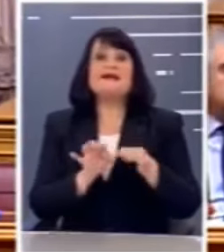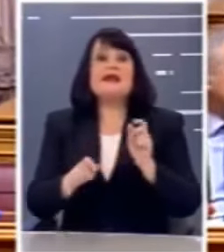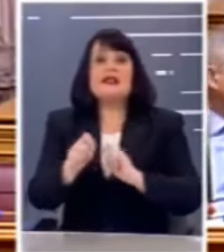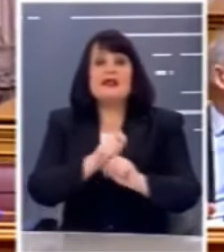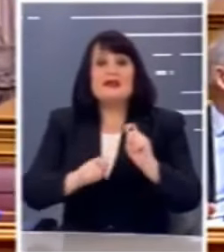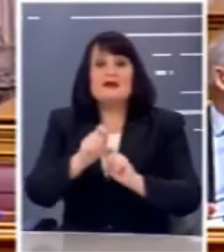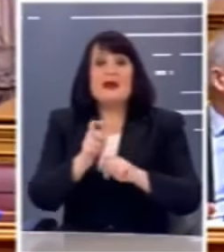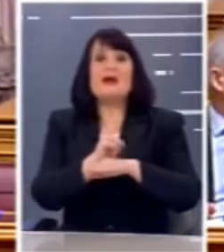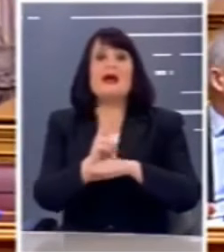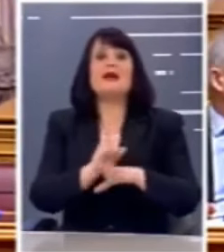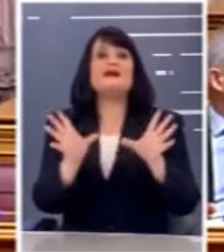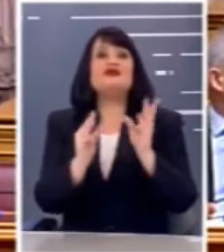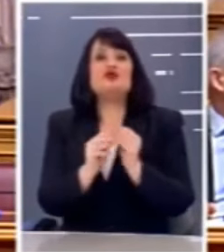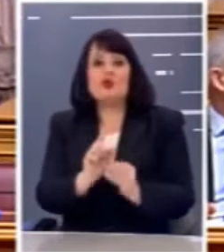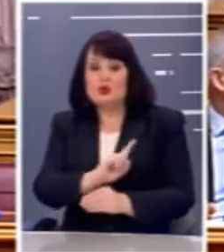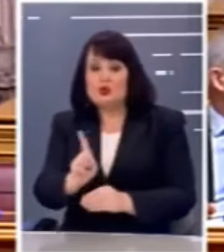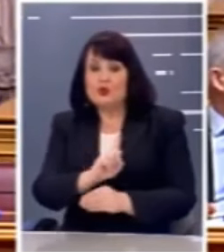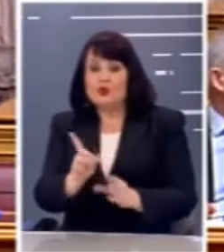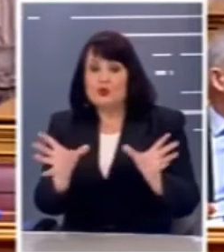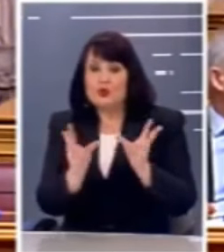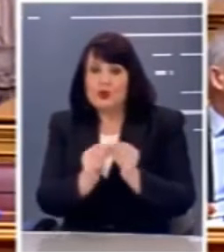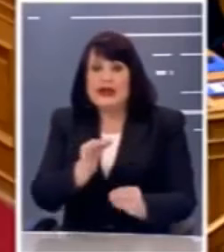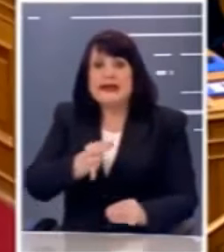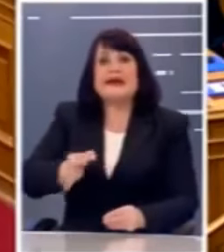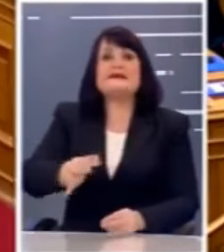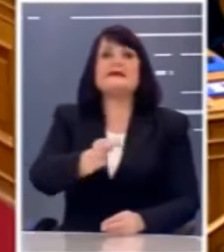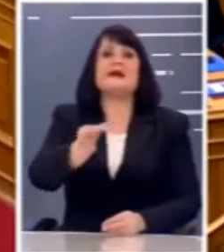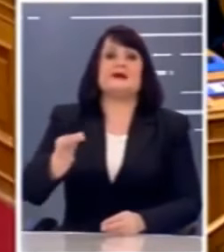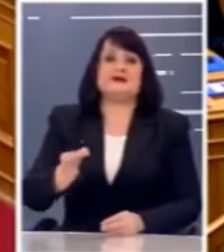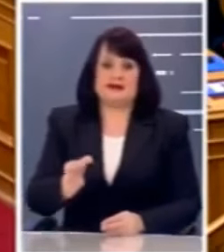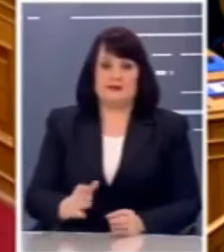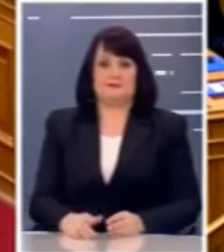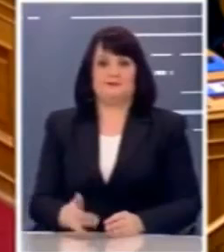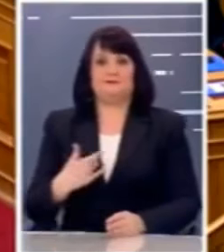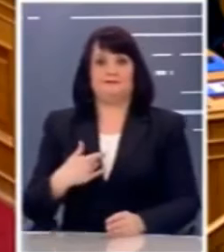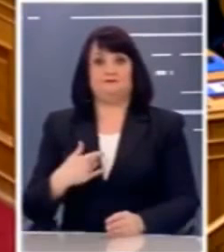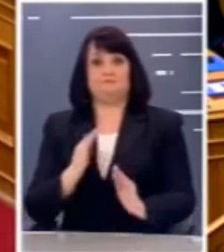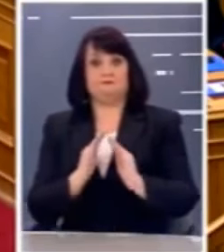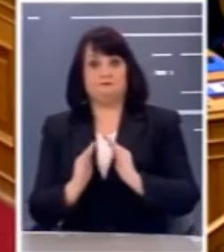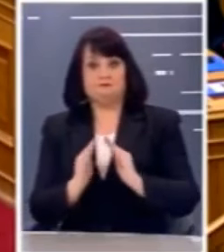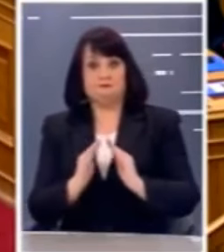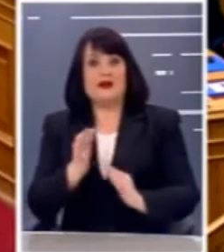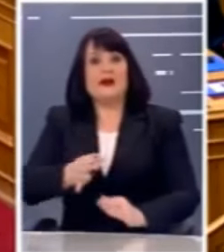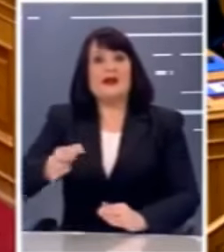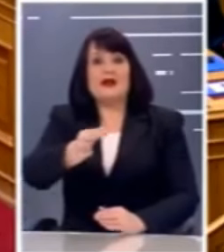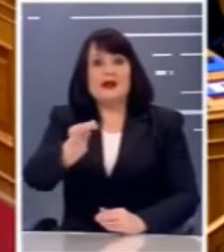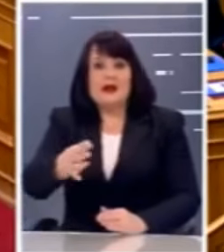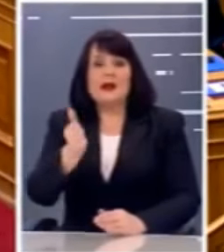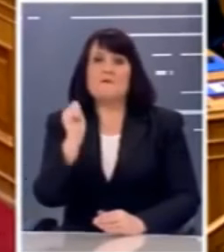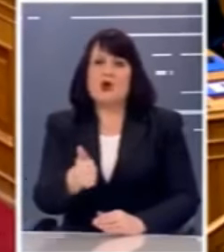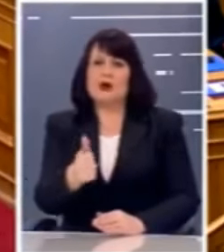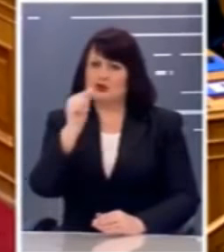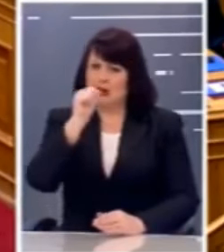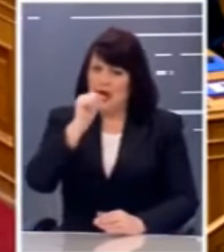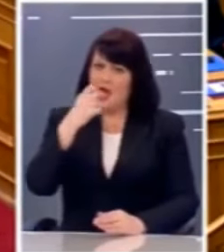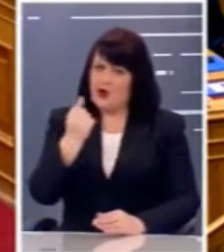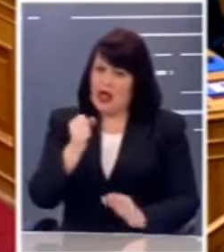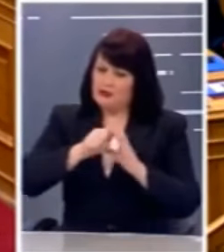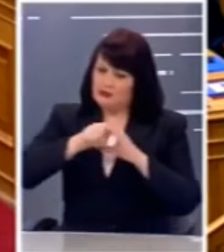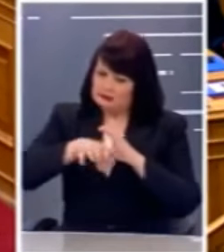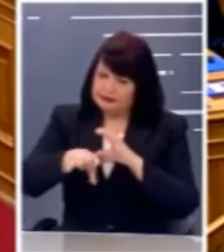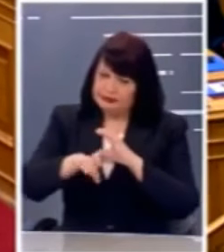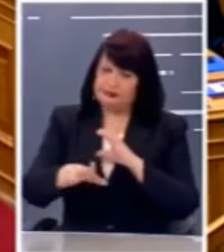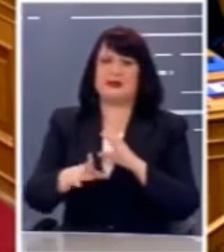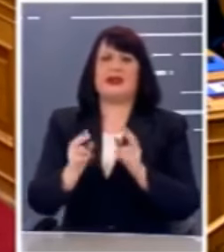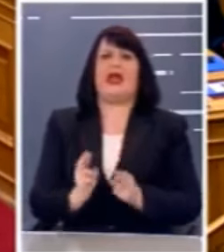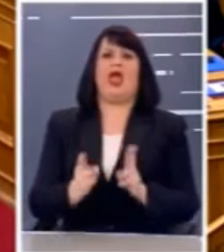χάρτης συγκοινωνιών στα νησιά. Φροντίζουμε στα νησιά μας να αποκτήσουν αυτονομία στην υδροδότηση και